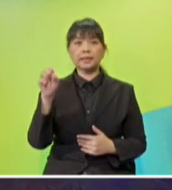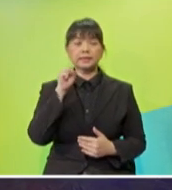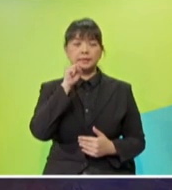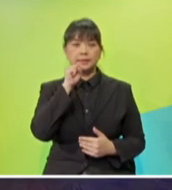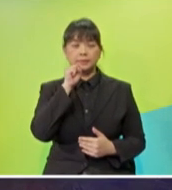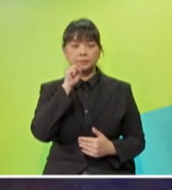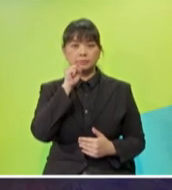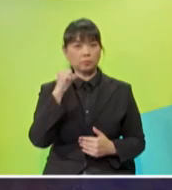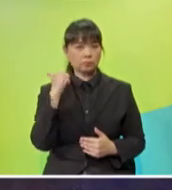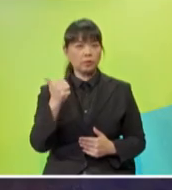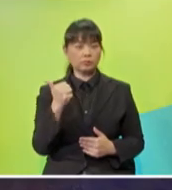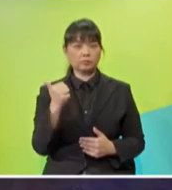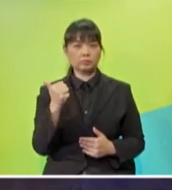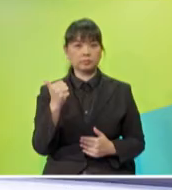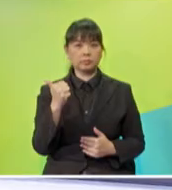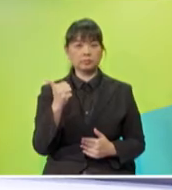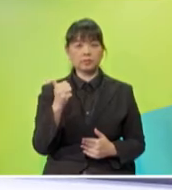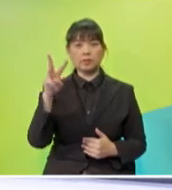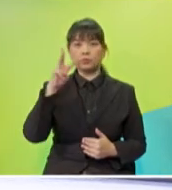hebat sangat